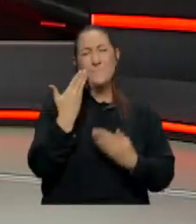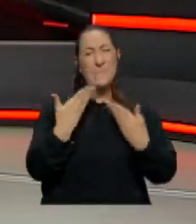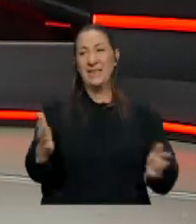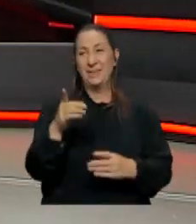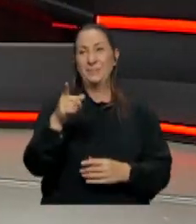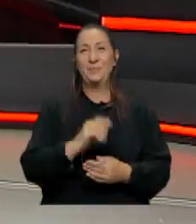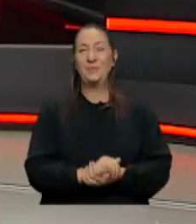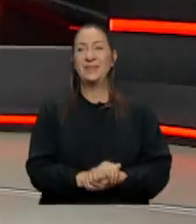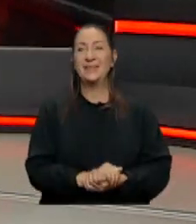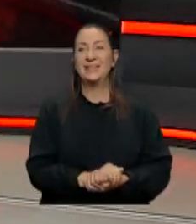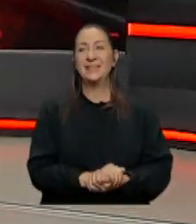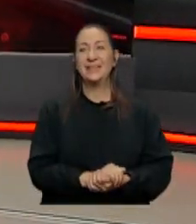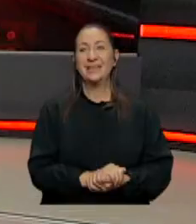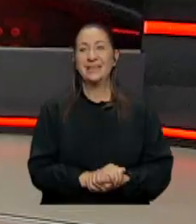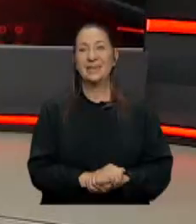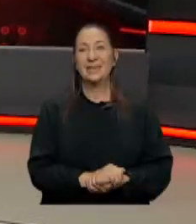buna